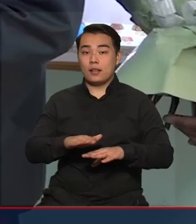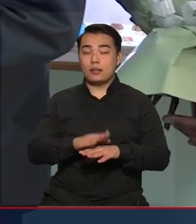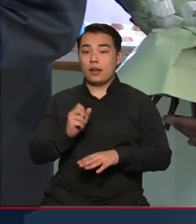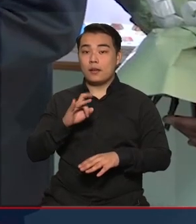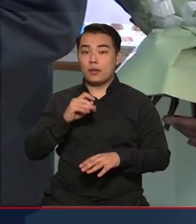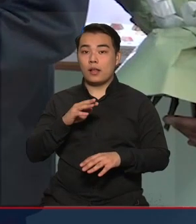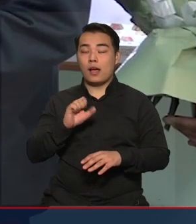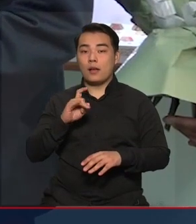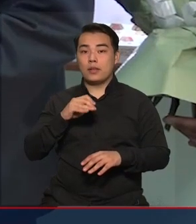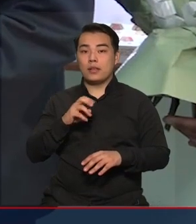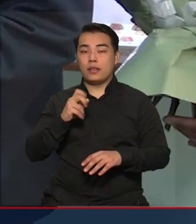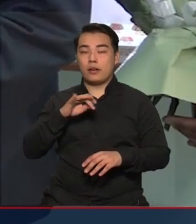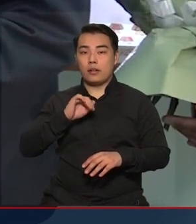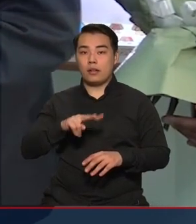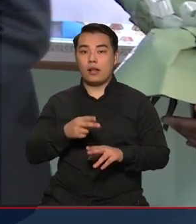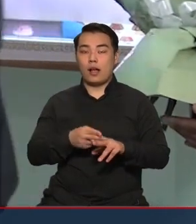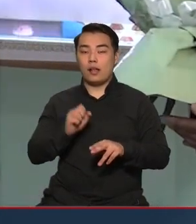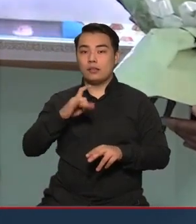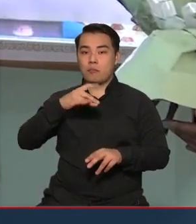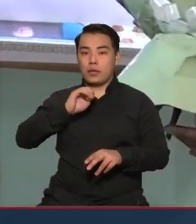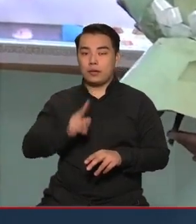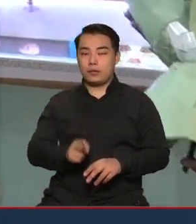армия генерала Алтынбаев Мухтар